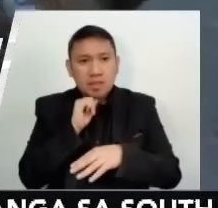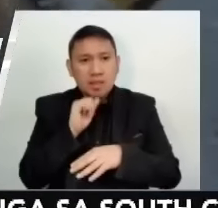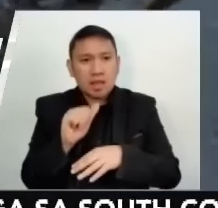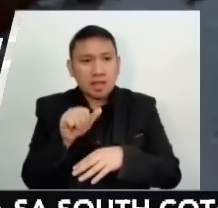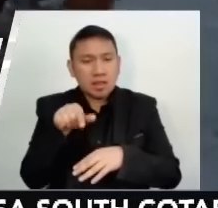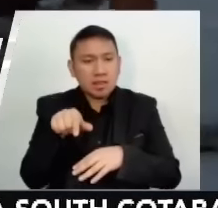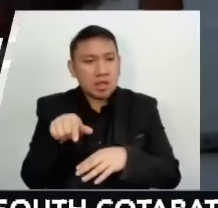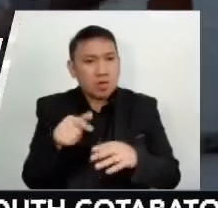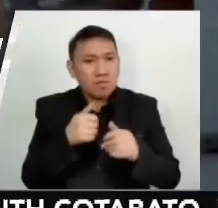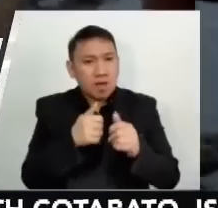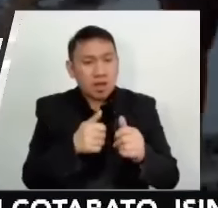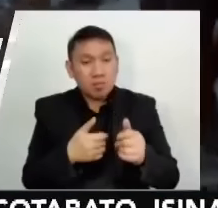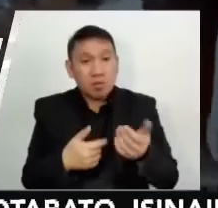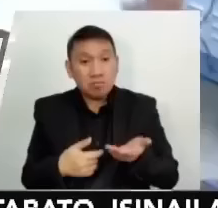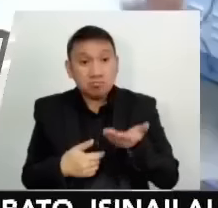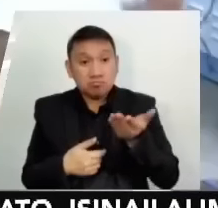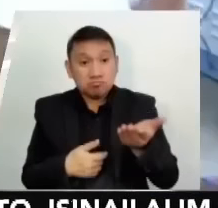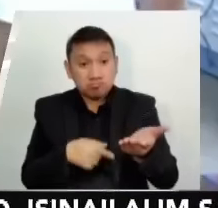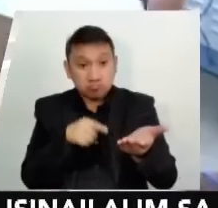notice of